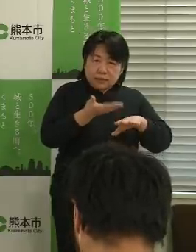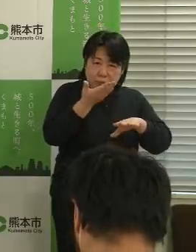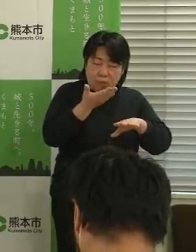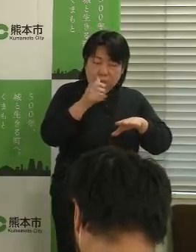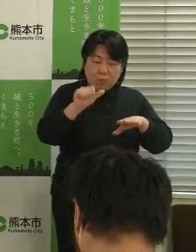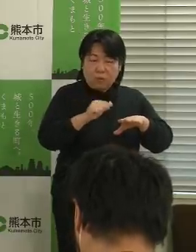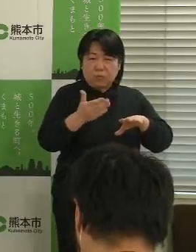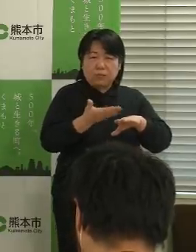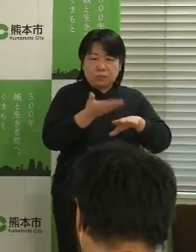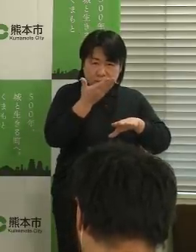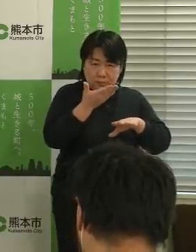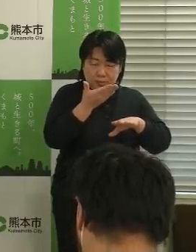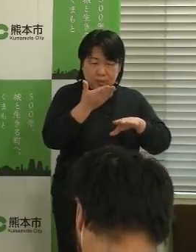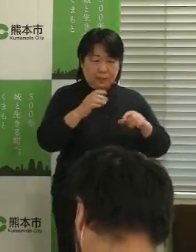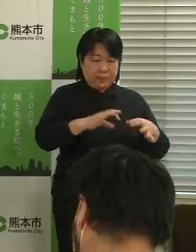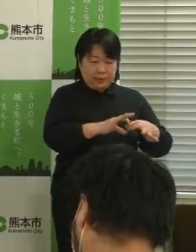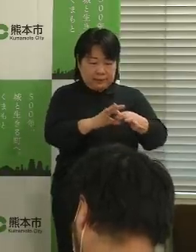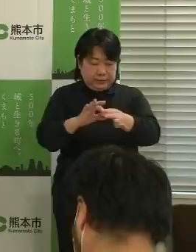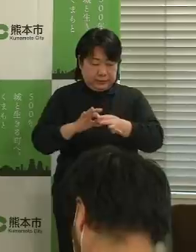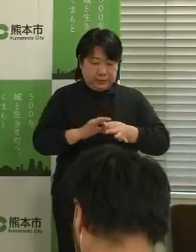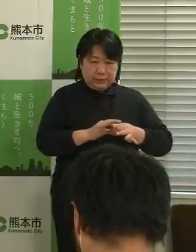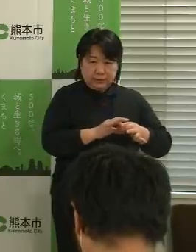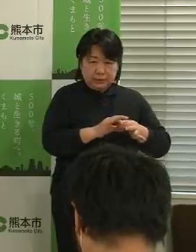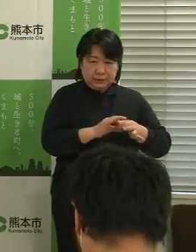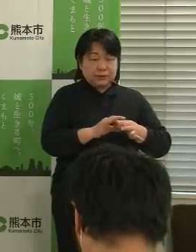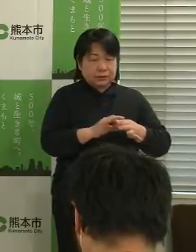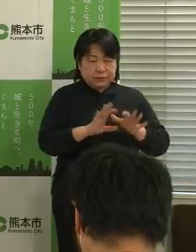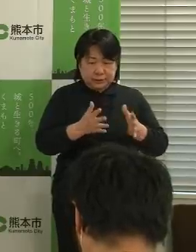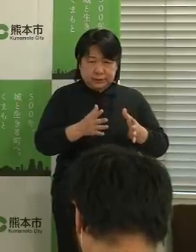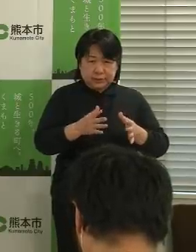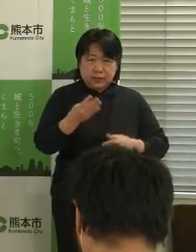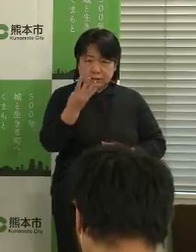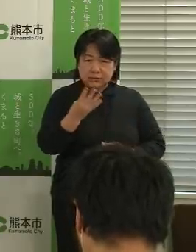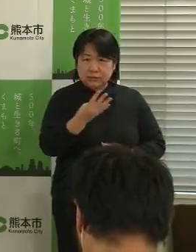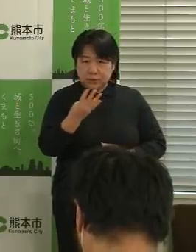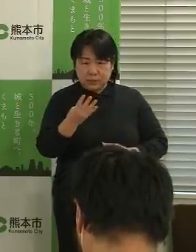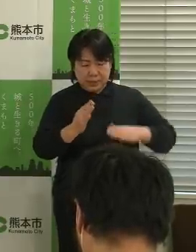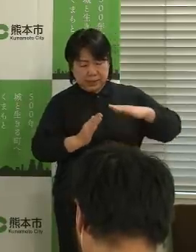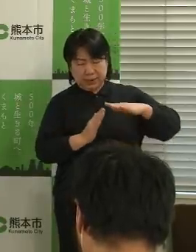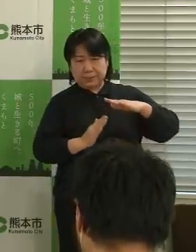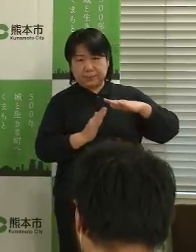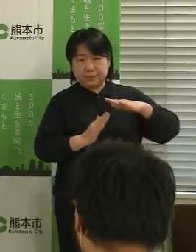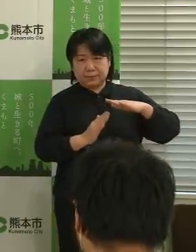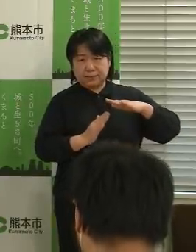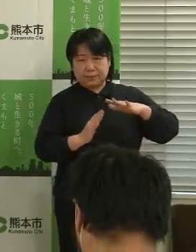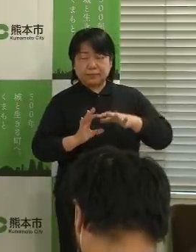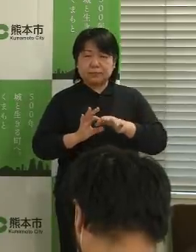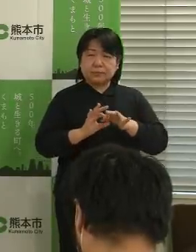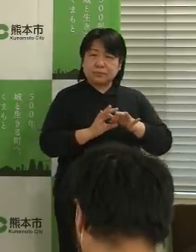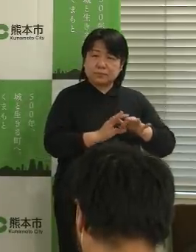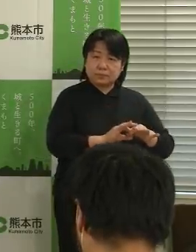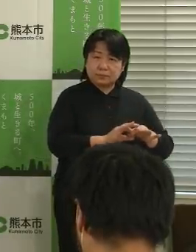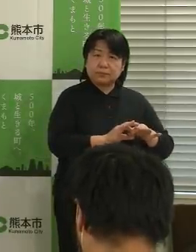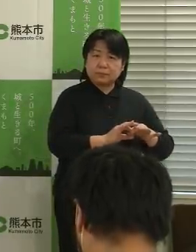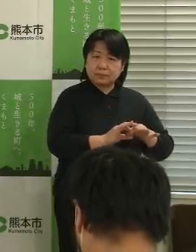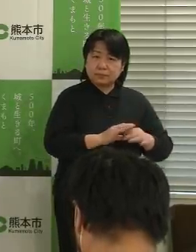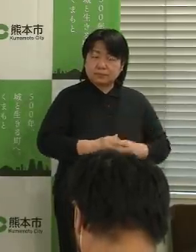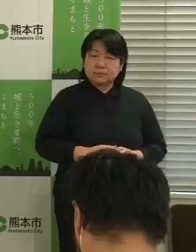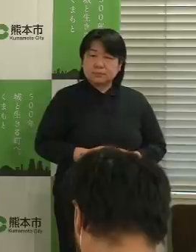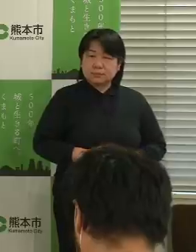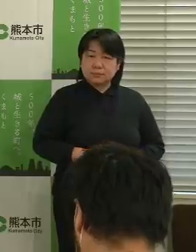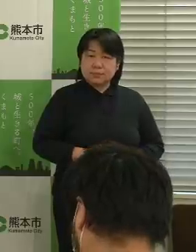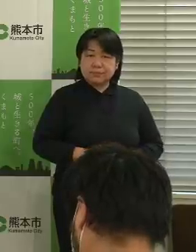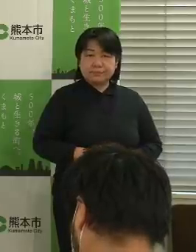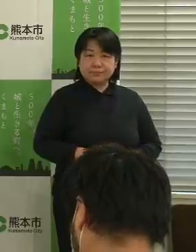ただこのリンクなし感染者ということに関しましてはですね、4名以上にまだ満たってないということもありますので、まあ、そういうこと